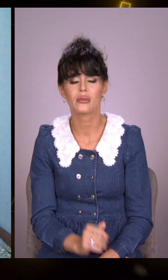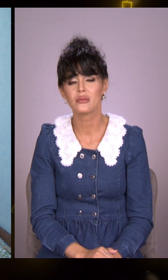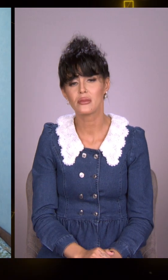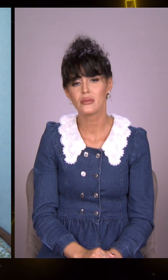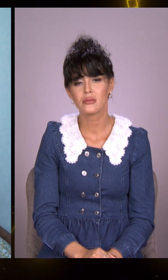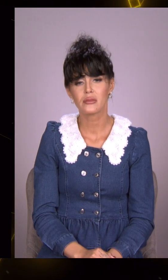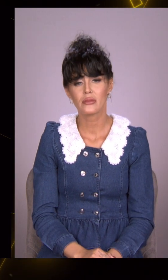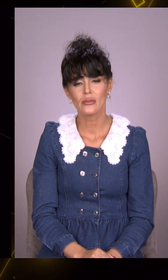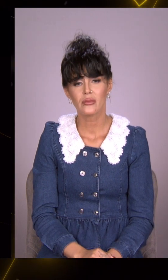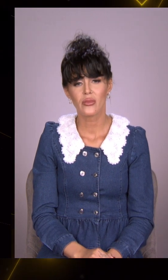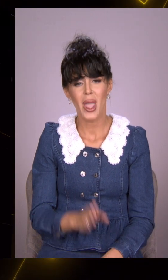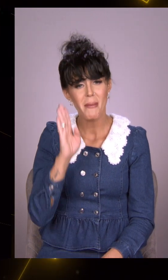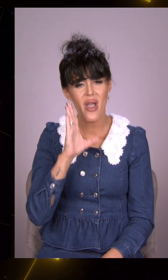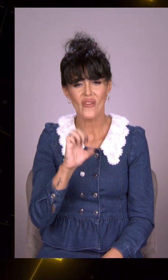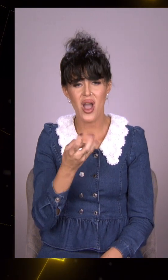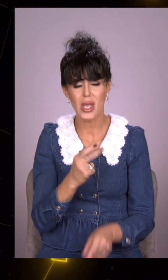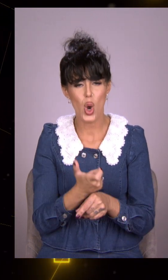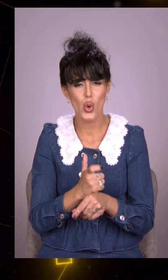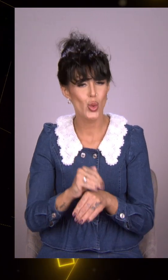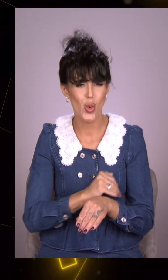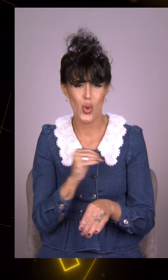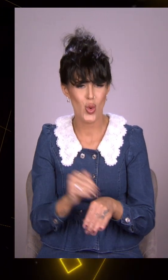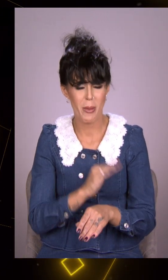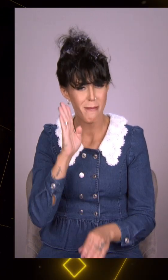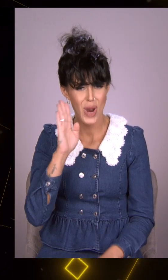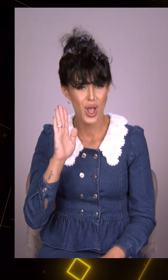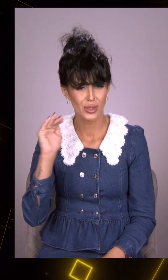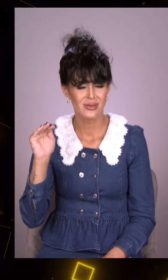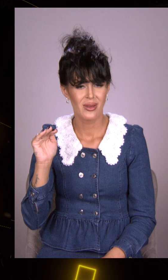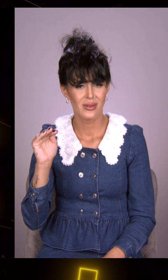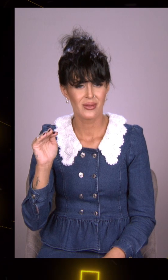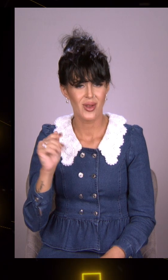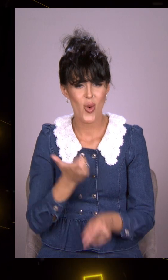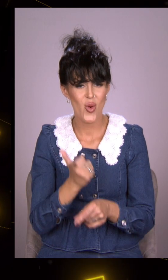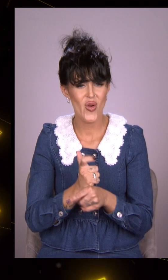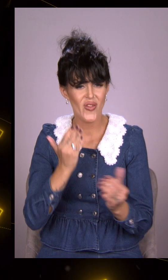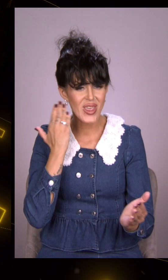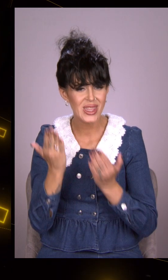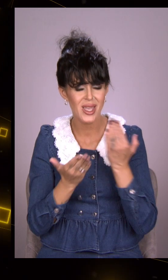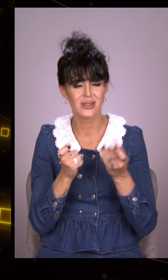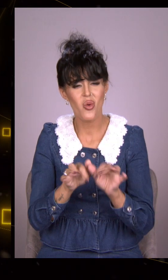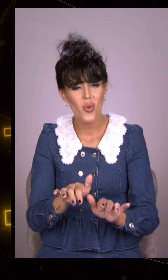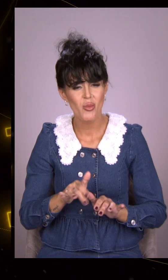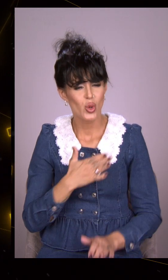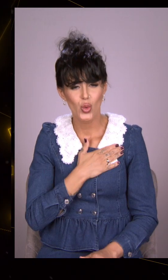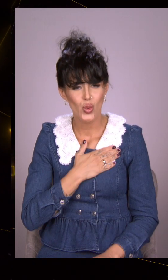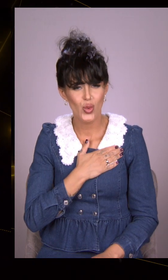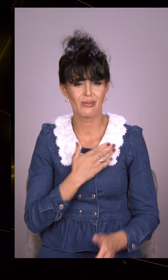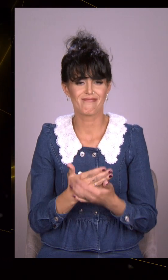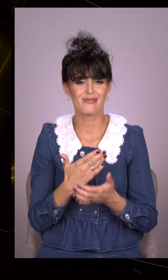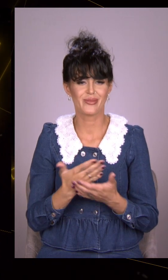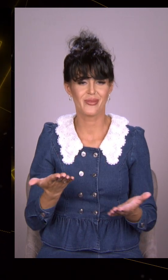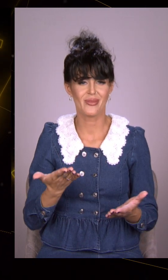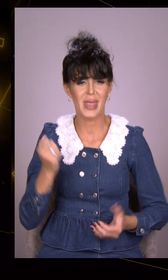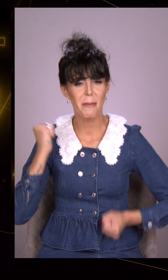була добра дитина. Він був дуже такий веселий хлопчик. Комп'ютер любив. Любив поганяти